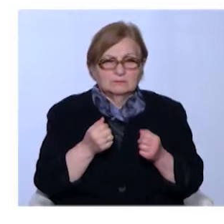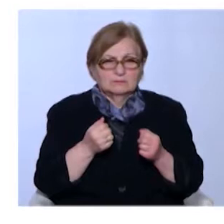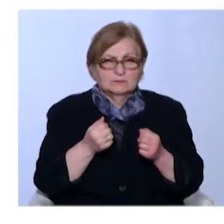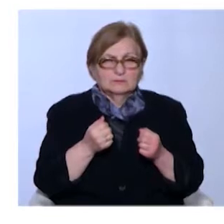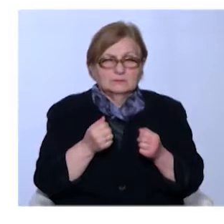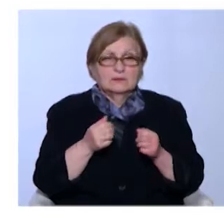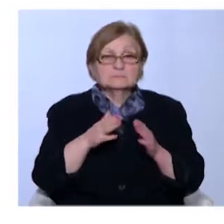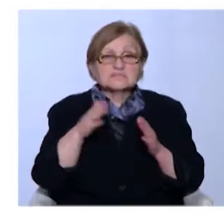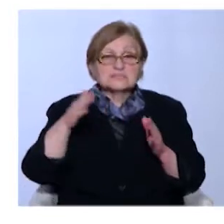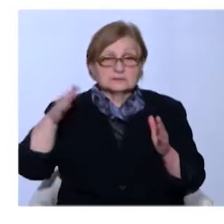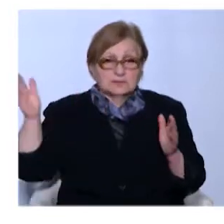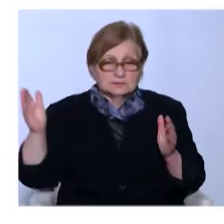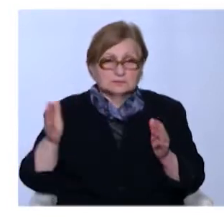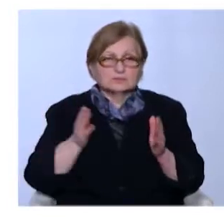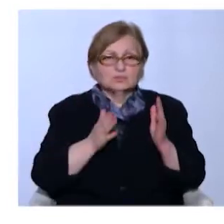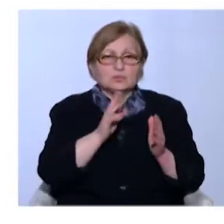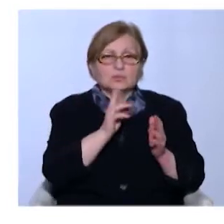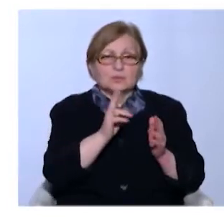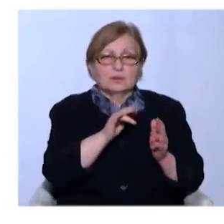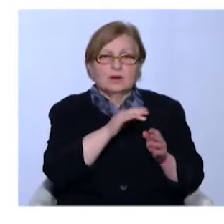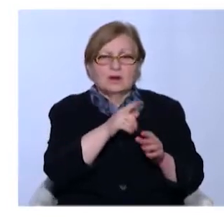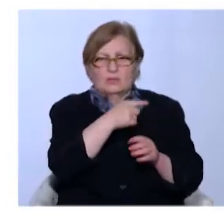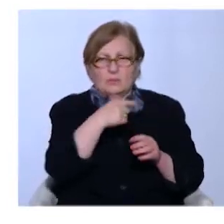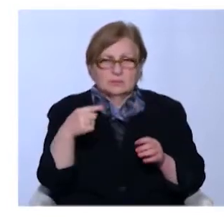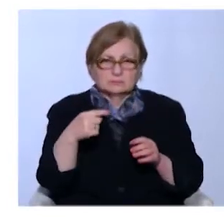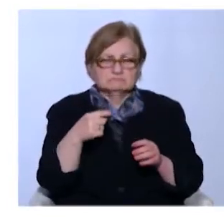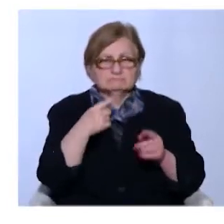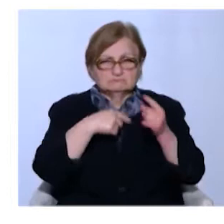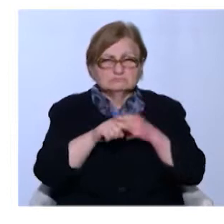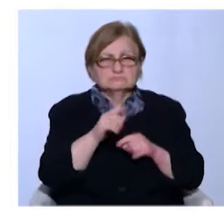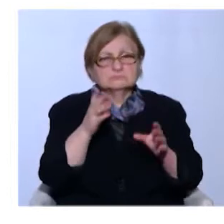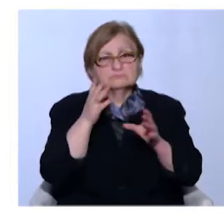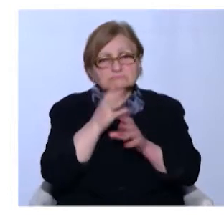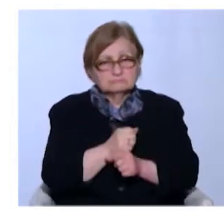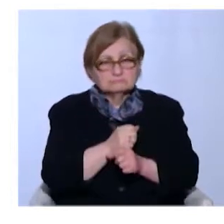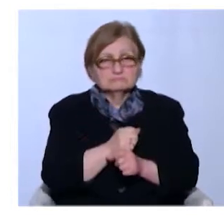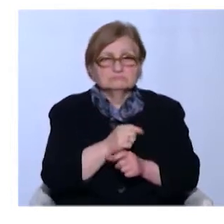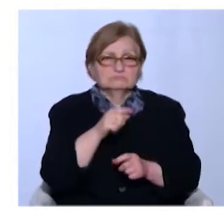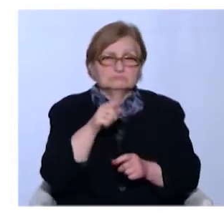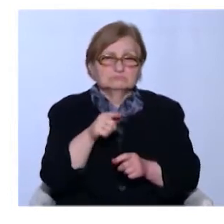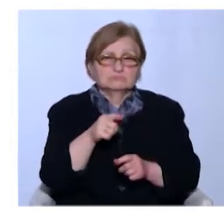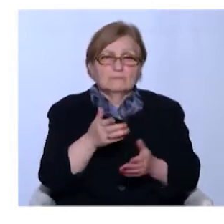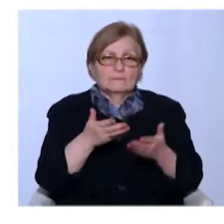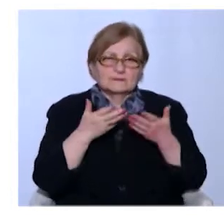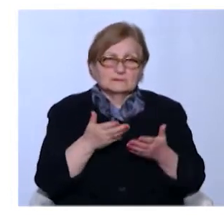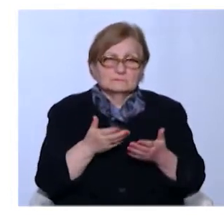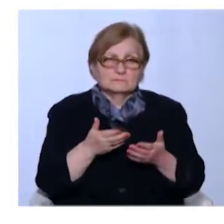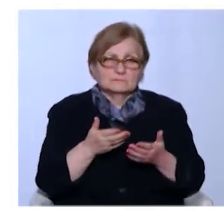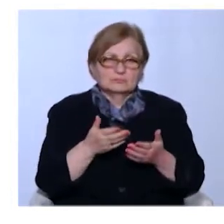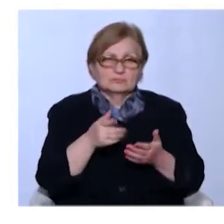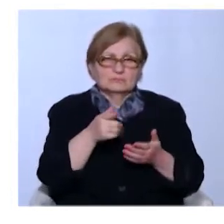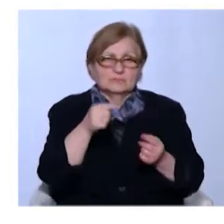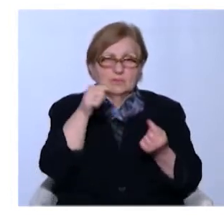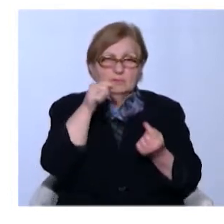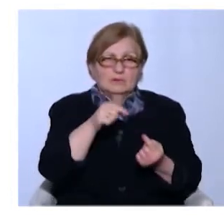ზდადი ფუნქცია, ხოლო თუ K უარყოფითია, უარყოფითი კათი გაზრდა სინამდვილეში შემცირებას ნიშნავს და წარმოადგენს